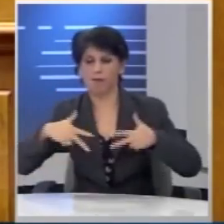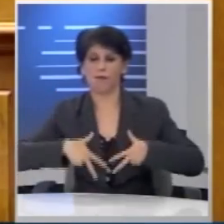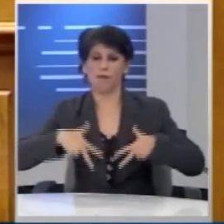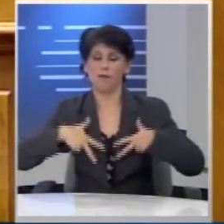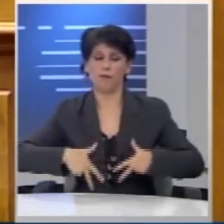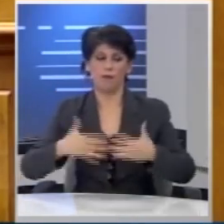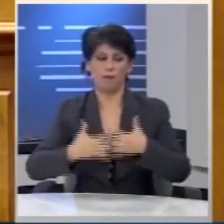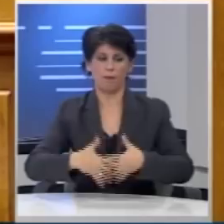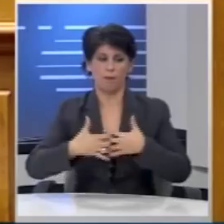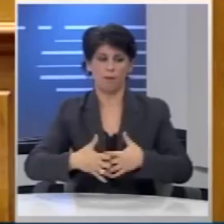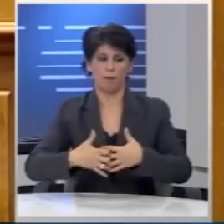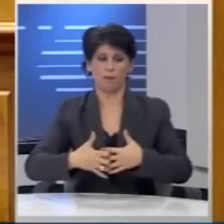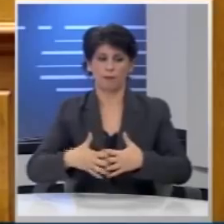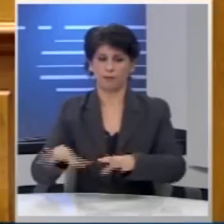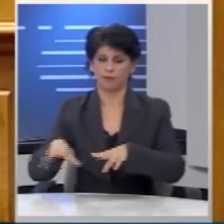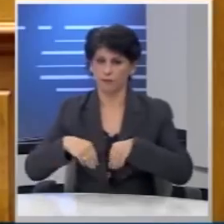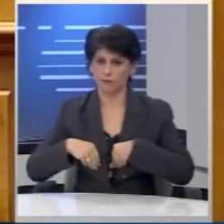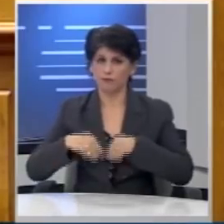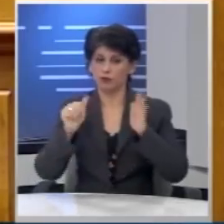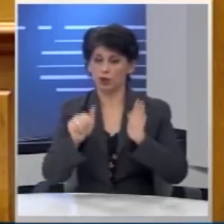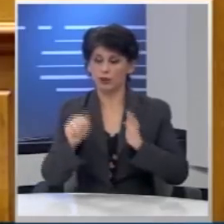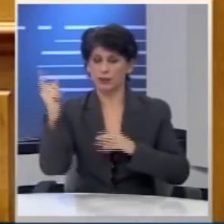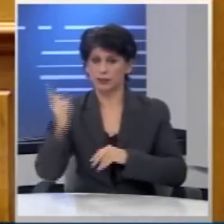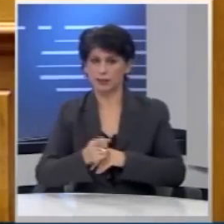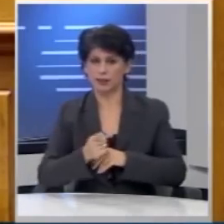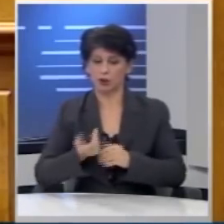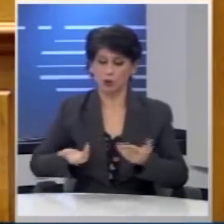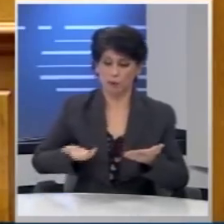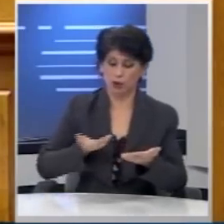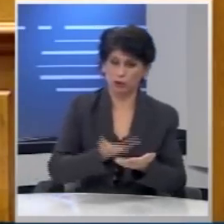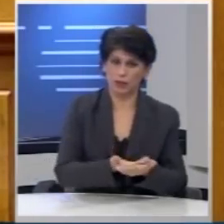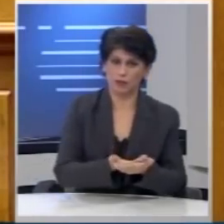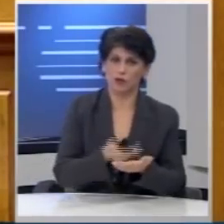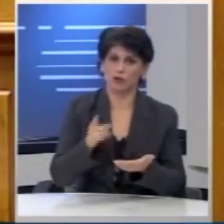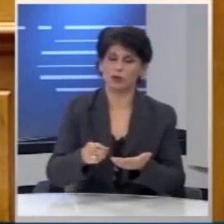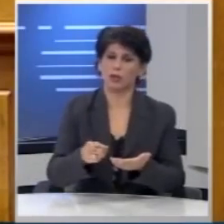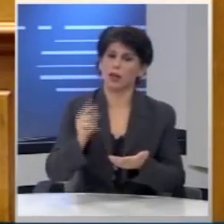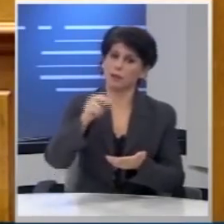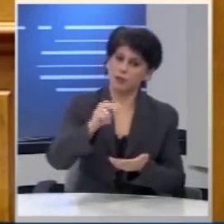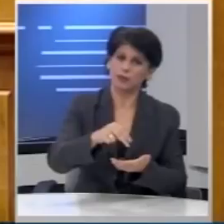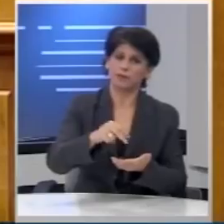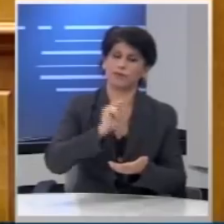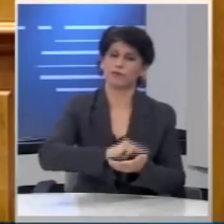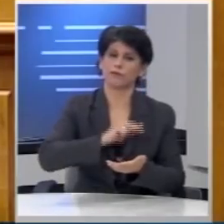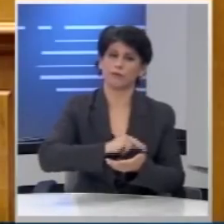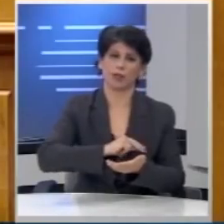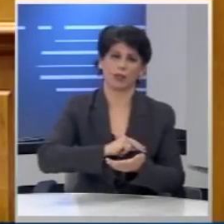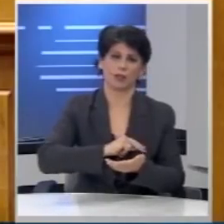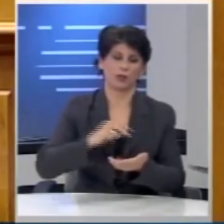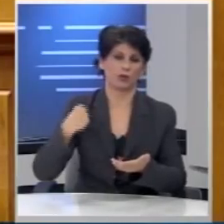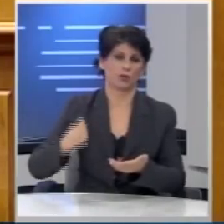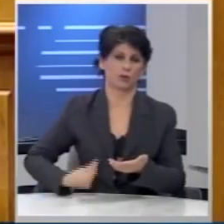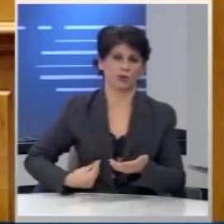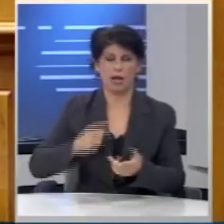κρατικού μηχανισμού να αποδέχεται το 60% των προτάσεων για αξιοποίηση της περιουσίας του